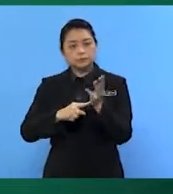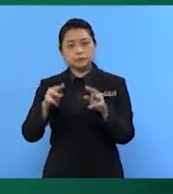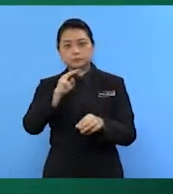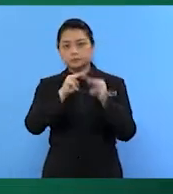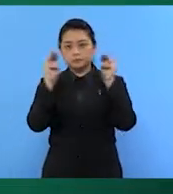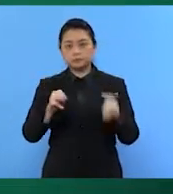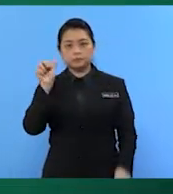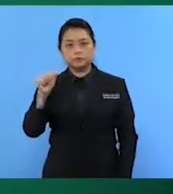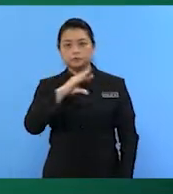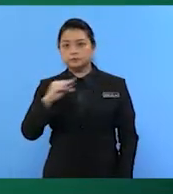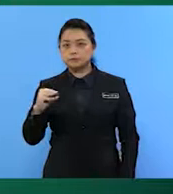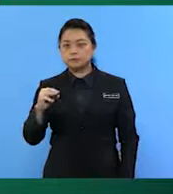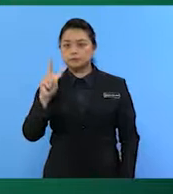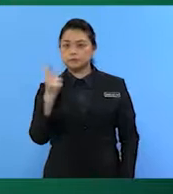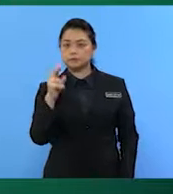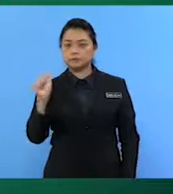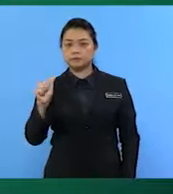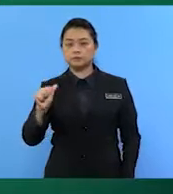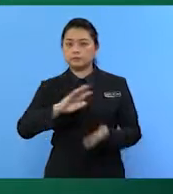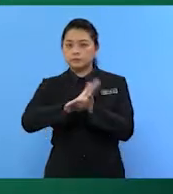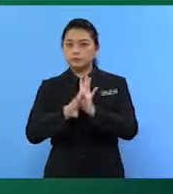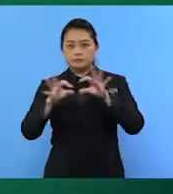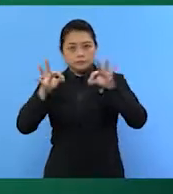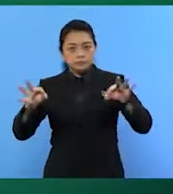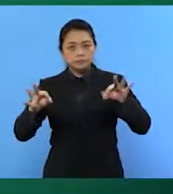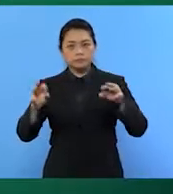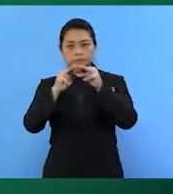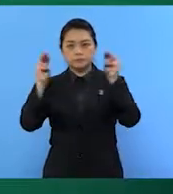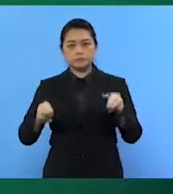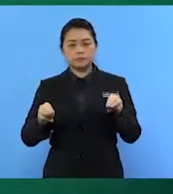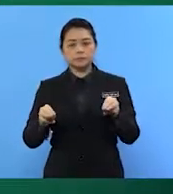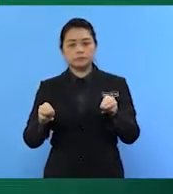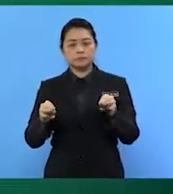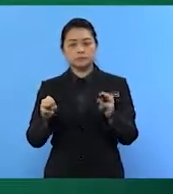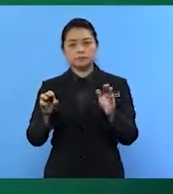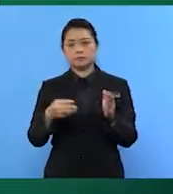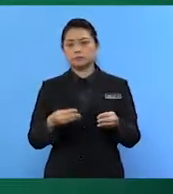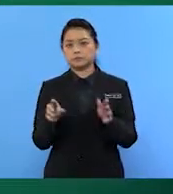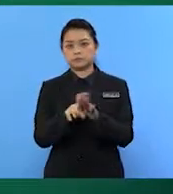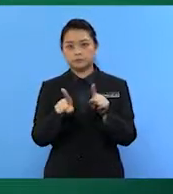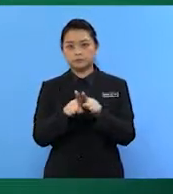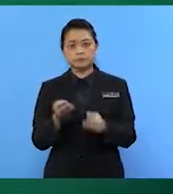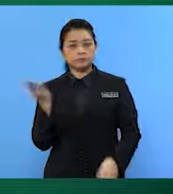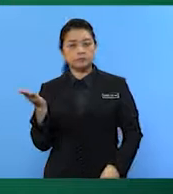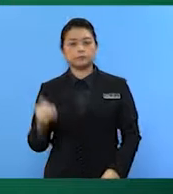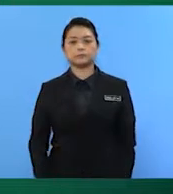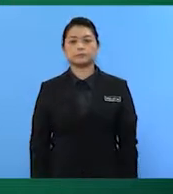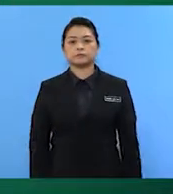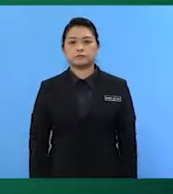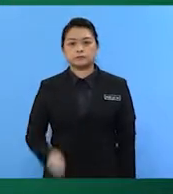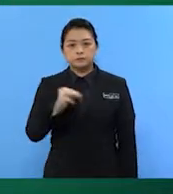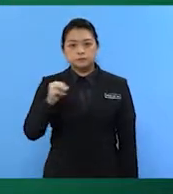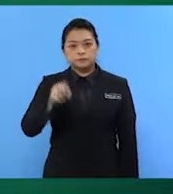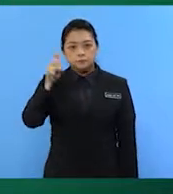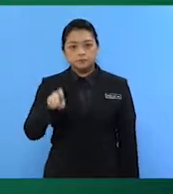dan songsangan A menjadi persamaan matriks seperti berikut. Murid-murid